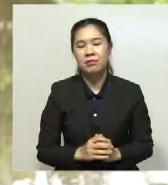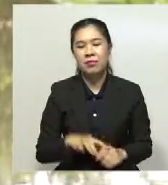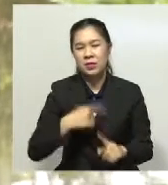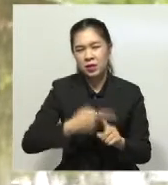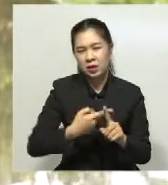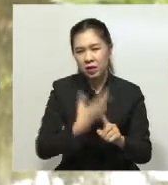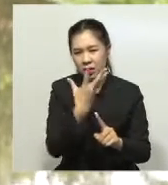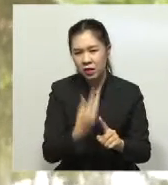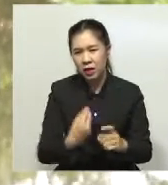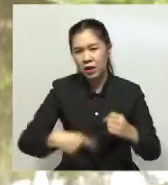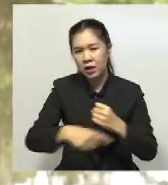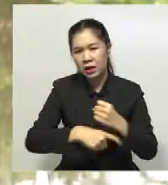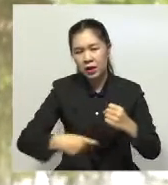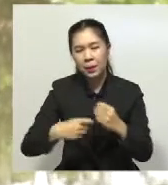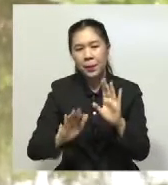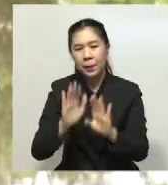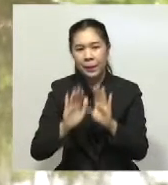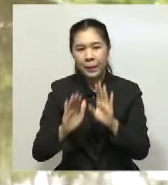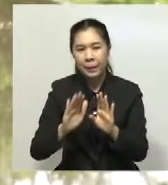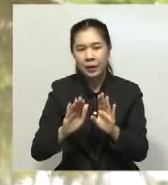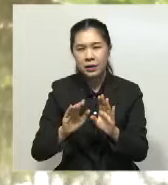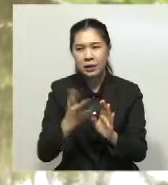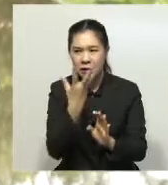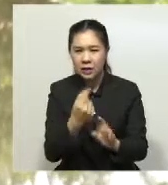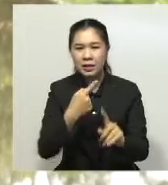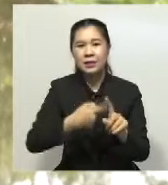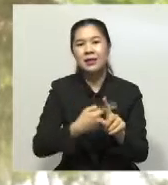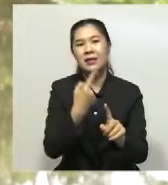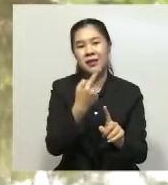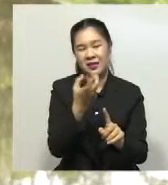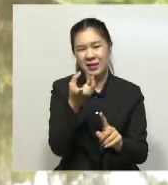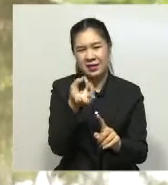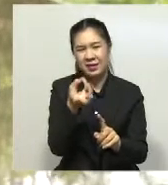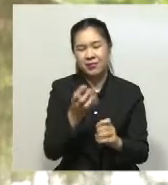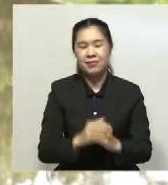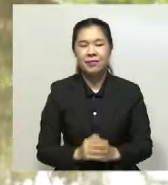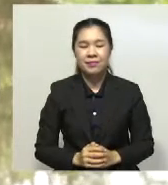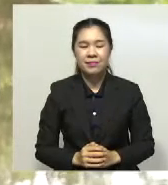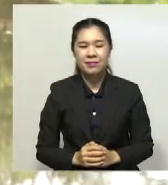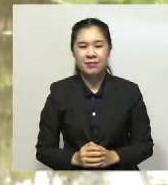หลือกี่เดือนเก็บเกี่ยวได้ช่วงนี้ก็ประมาณน่าจะเดือนเศษเดือนเศษจะเก็บเกี่ยวได้